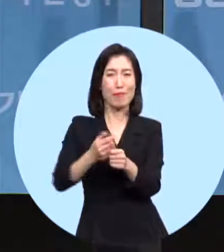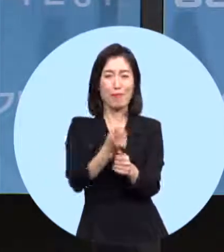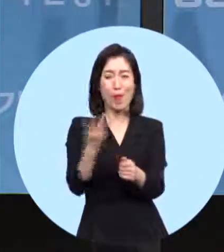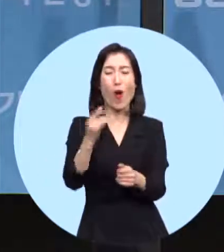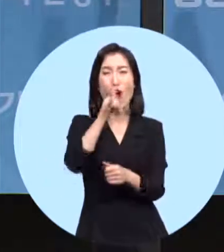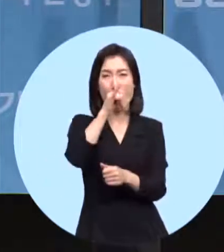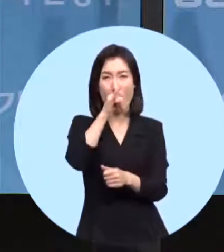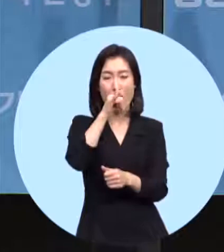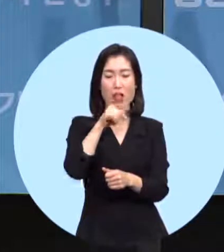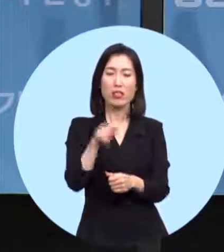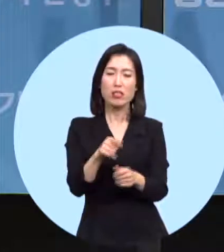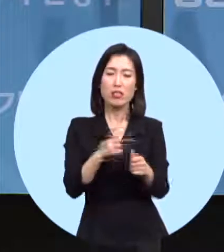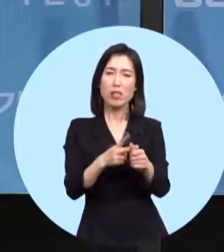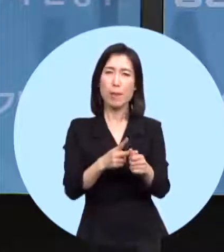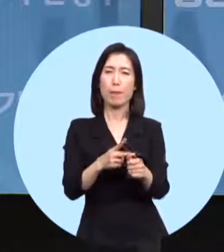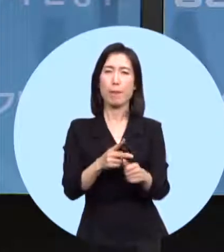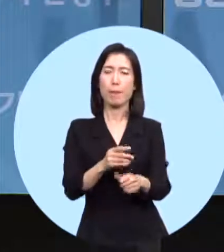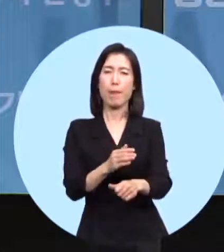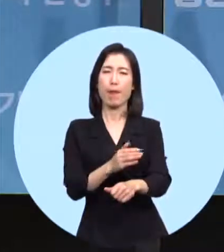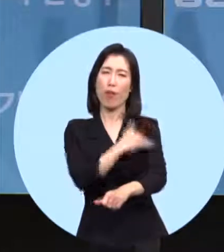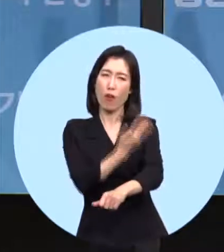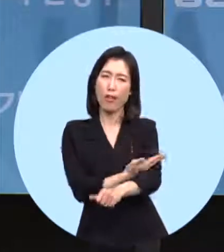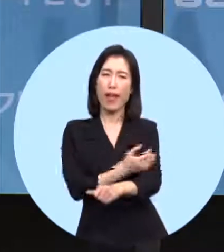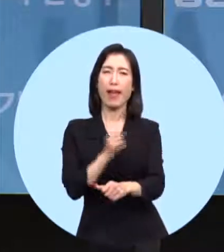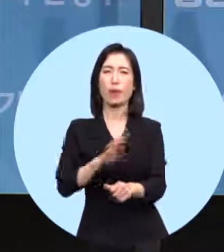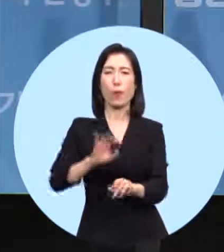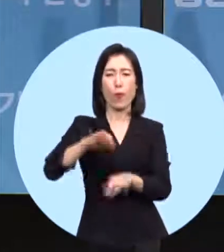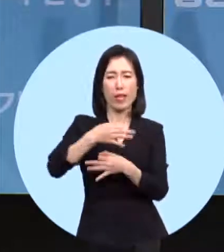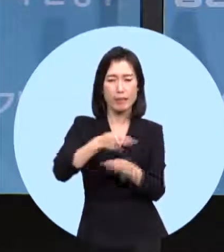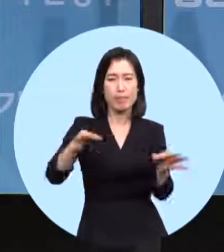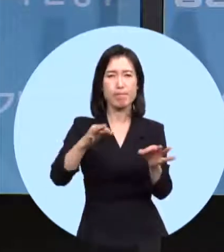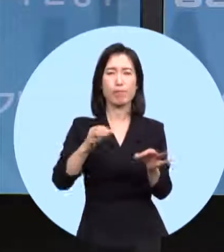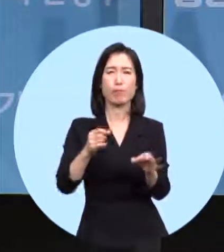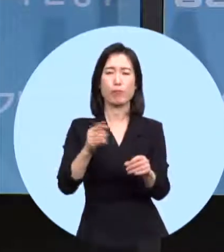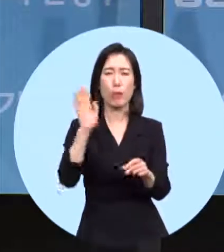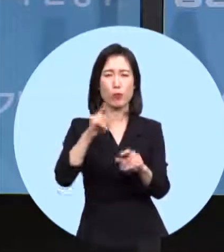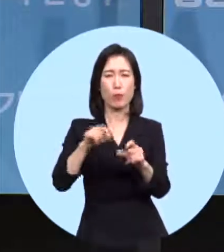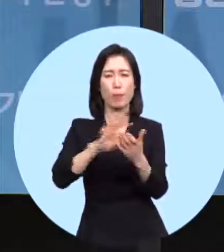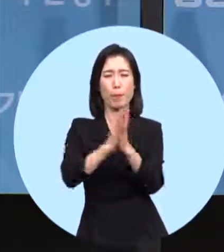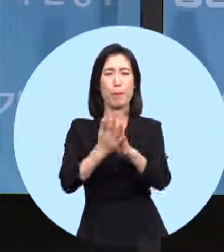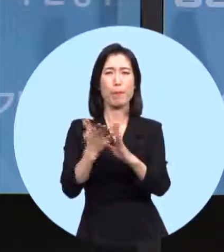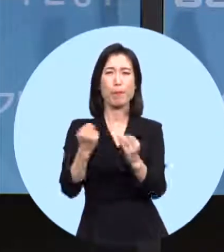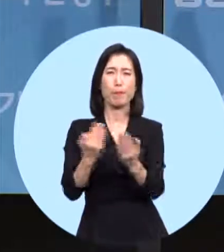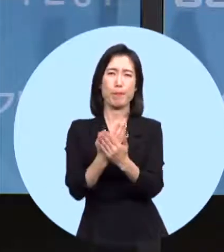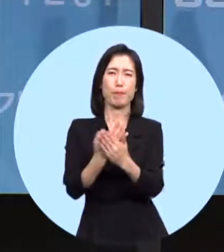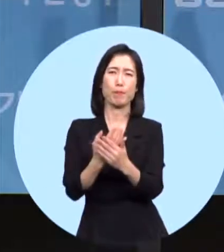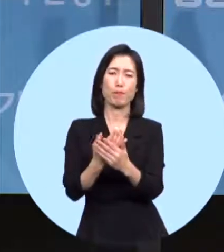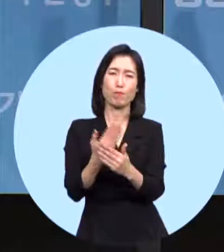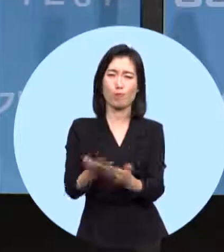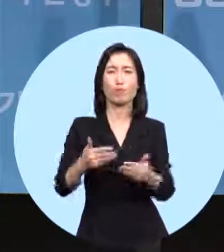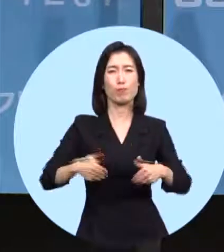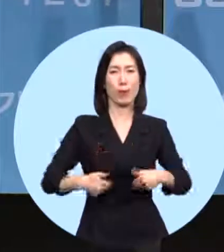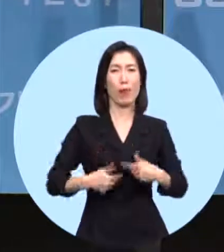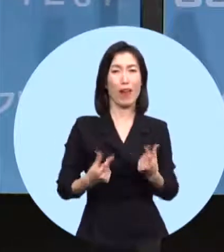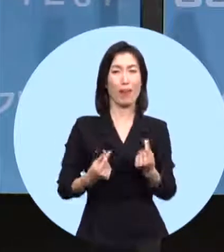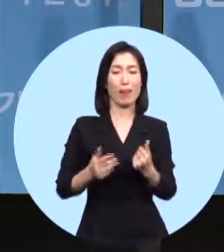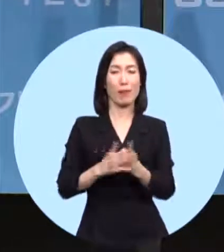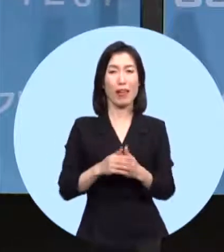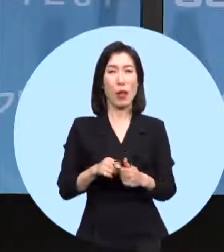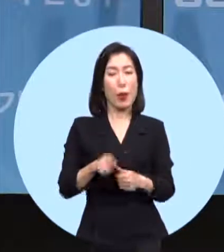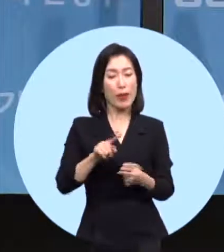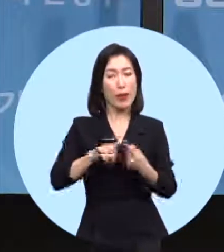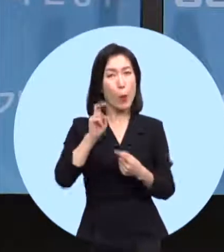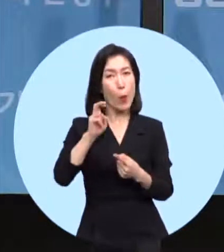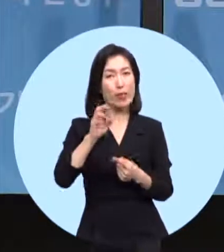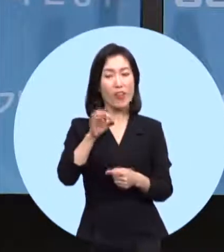많이 계시는데 이분들의 역량, 처우 이런 것들도 매우 좀 선진적으로 좀 바뀌어야 될 거 아니냐. 그 부분에